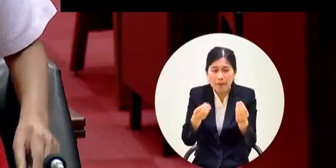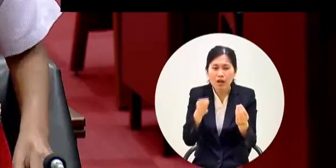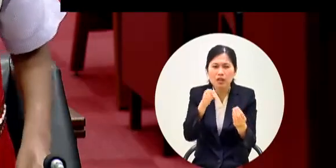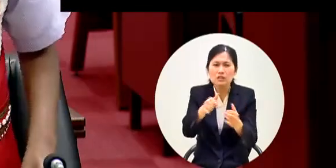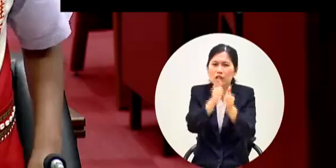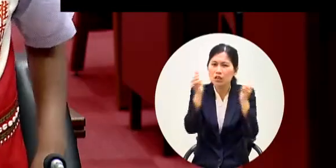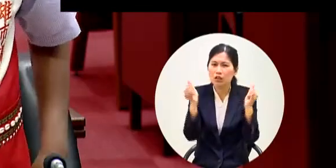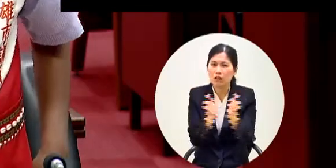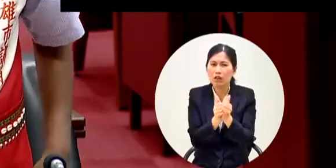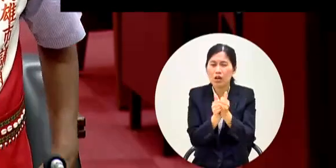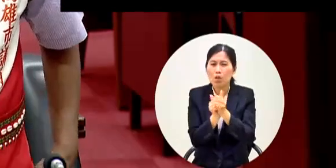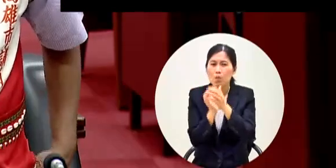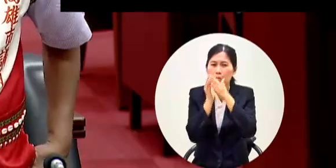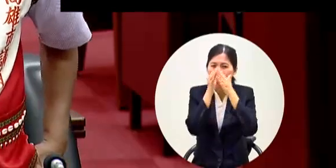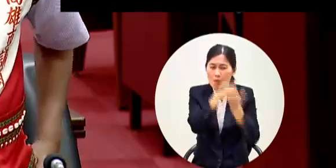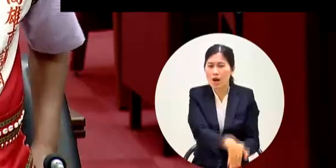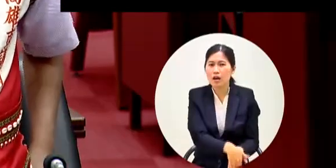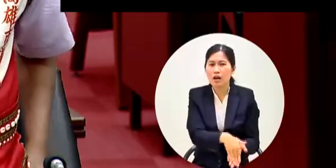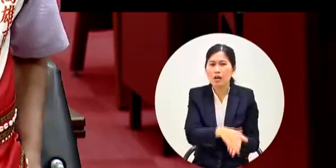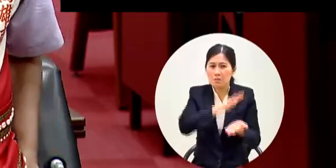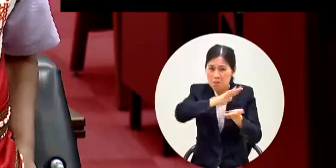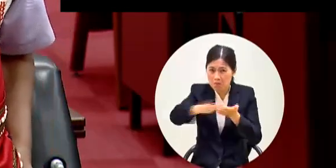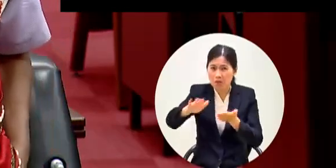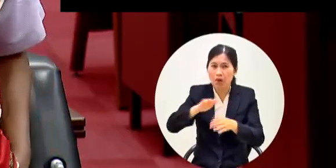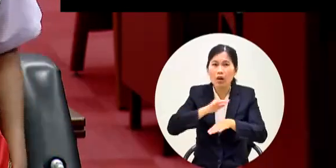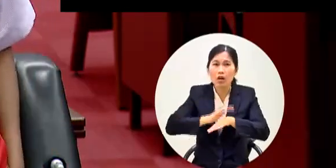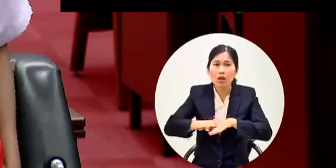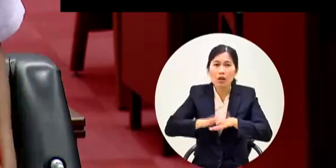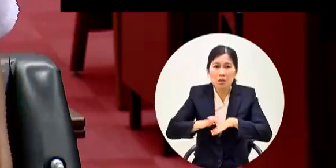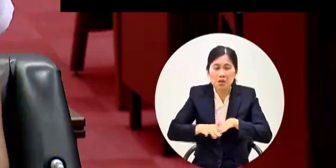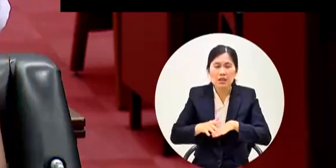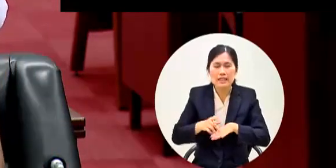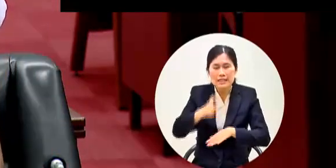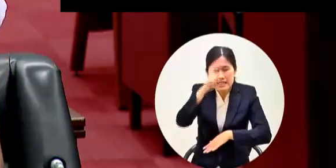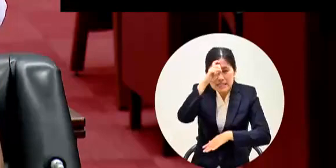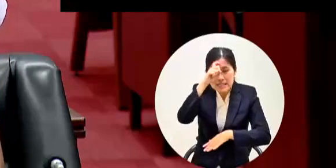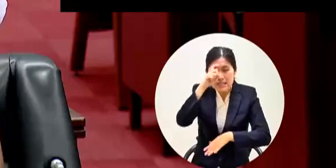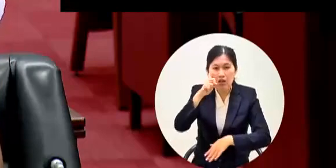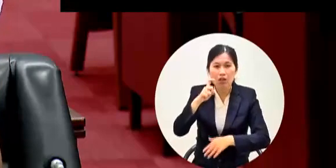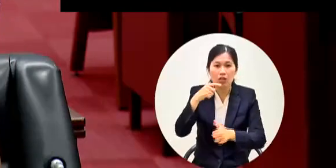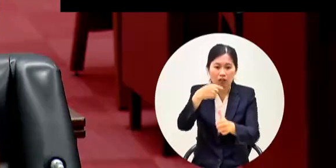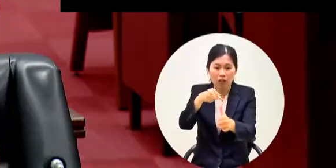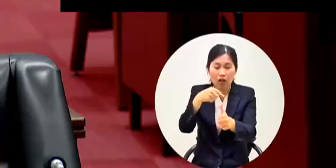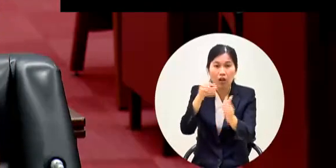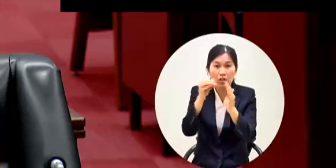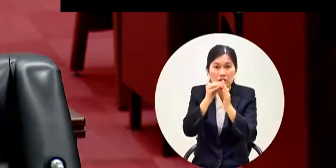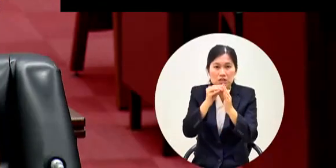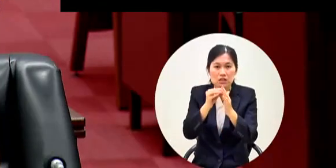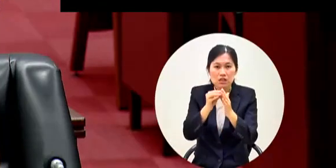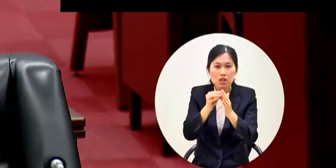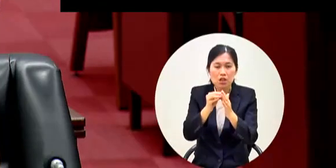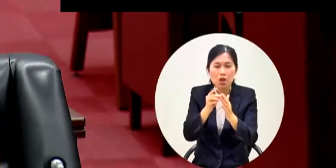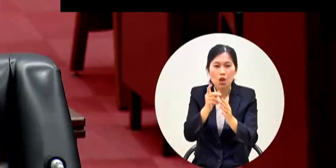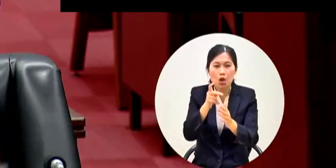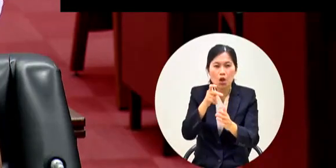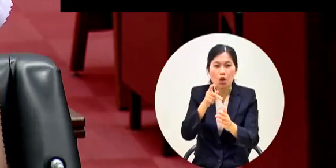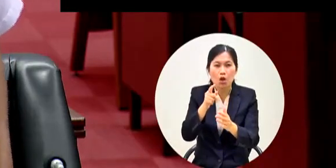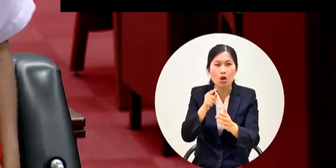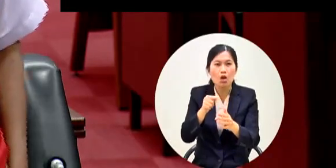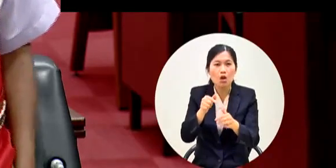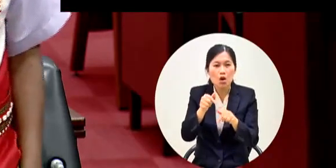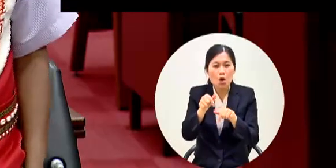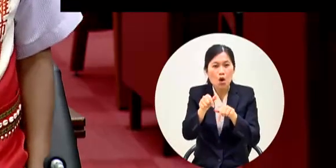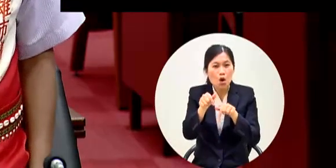课程的时数要增加。一个民族他没有文